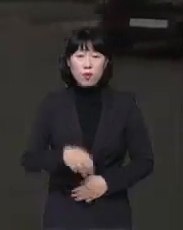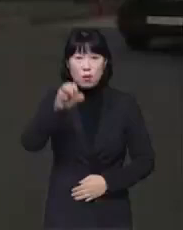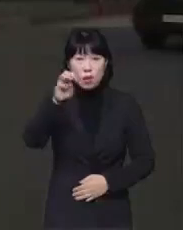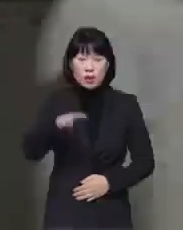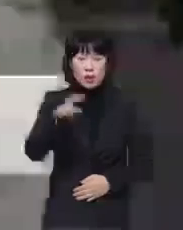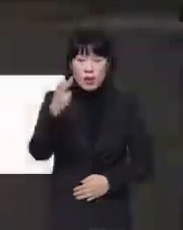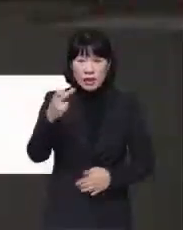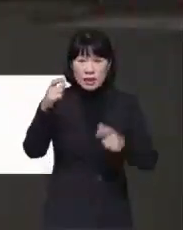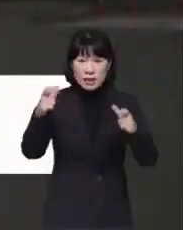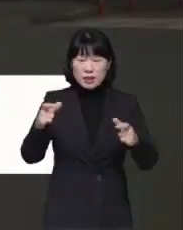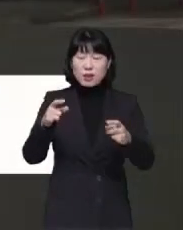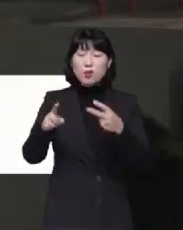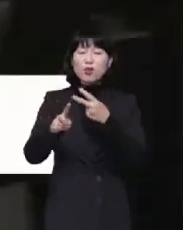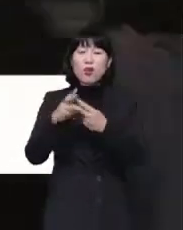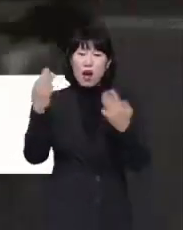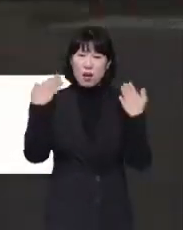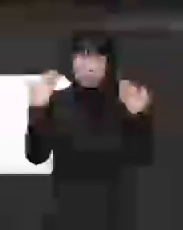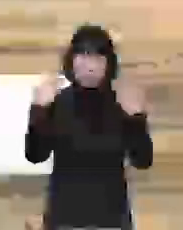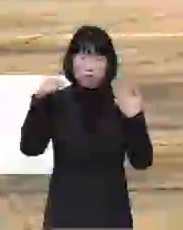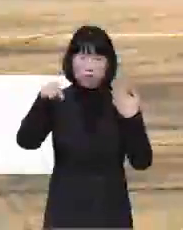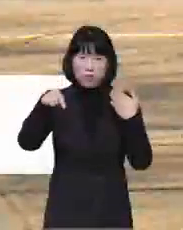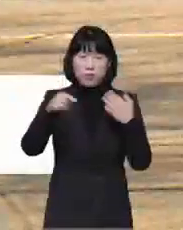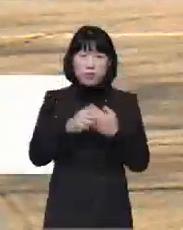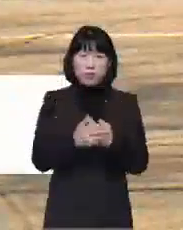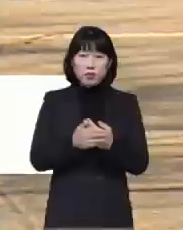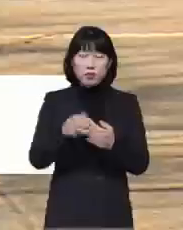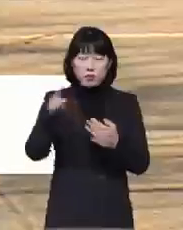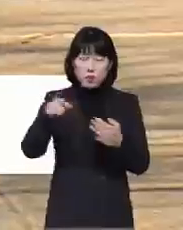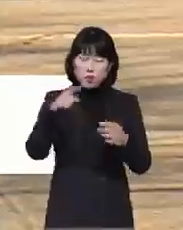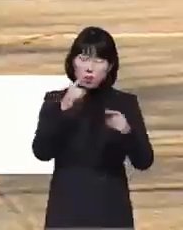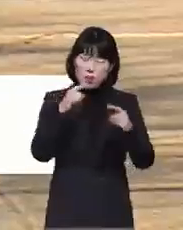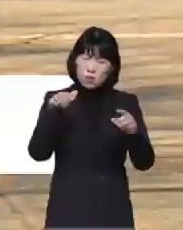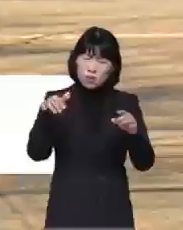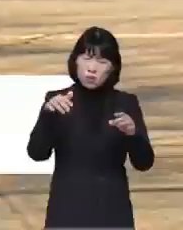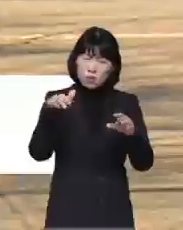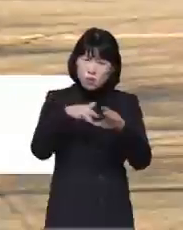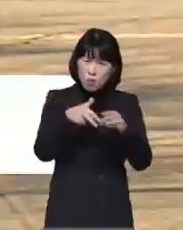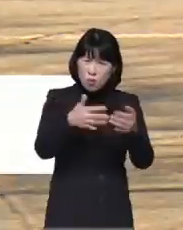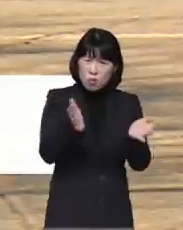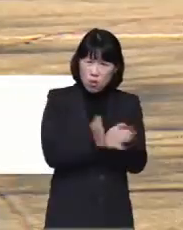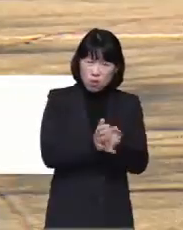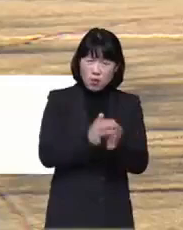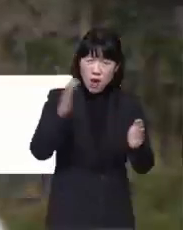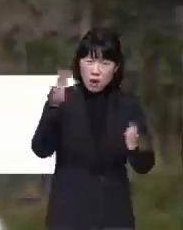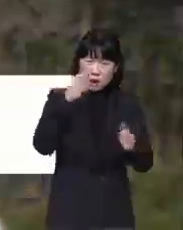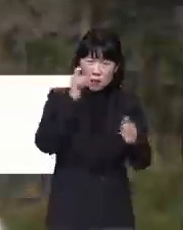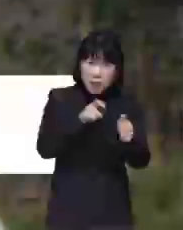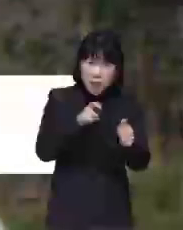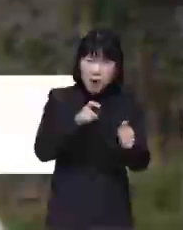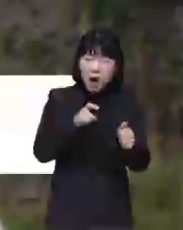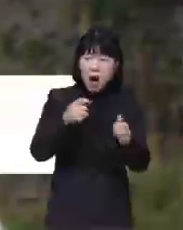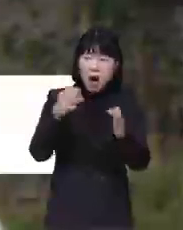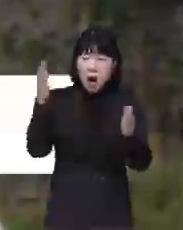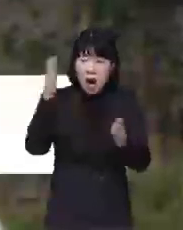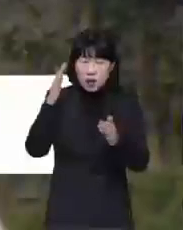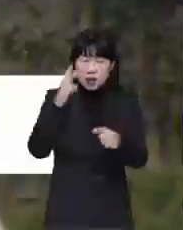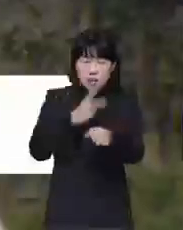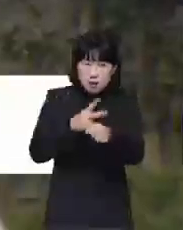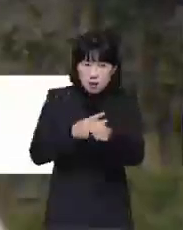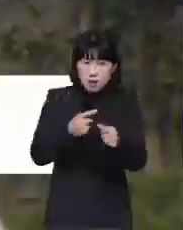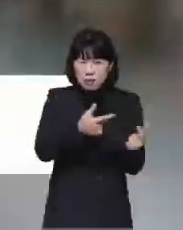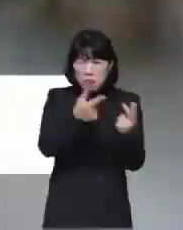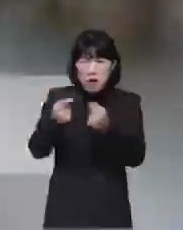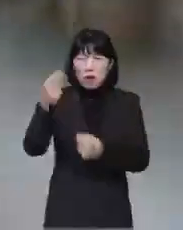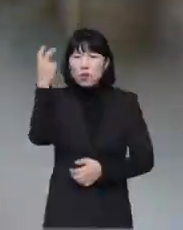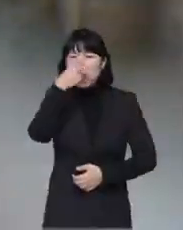광주 광산구 에 한 중학교 입니다 종교 모임을 통해 학생이 확진 판정을 받으면서 학생과 교직원의 대한